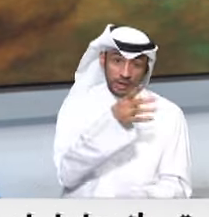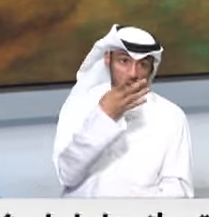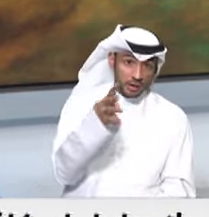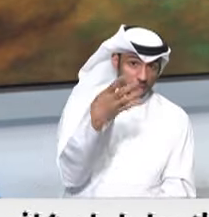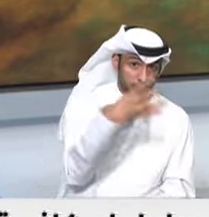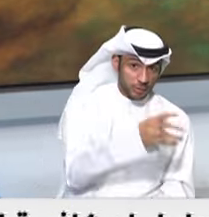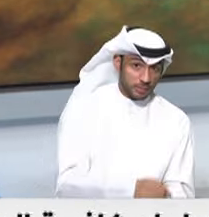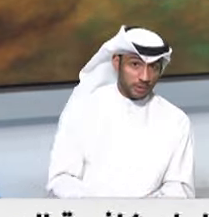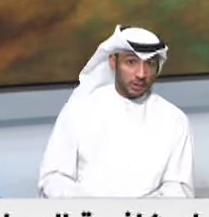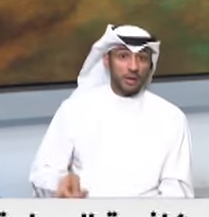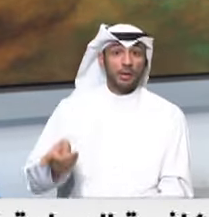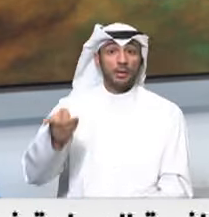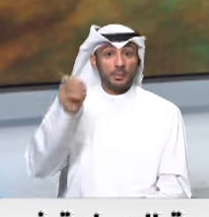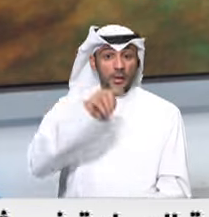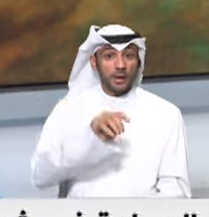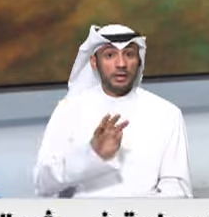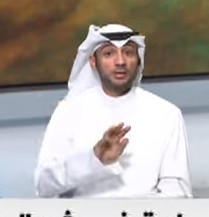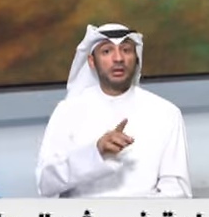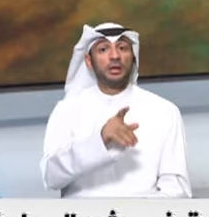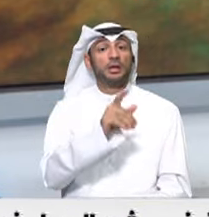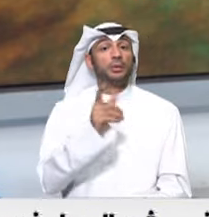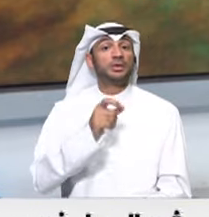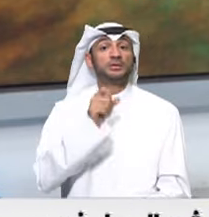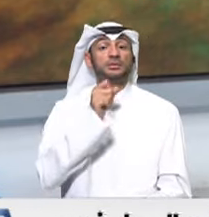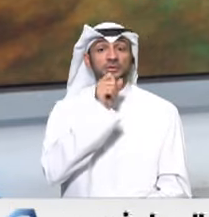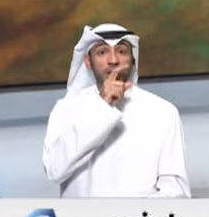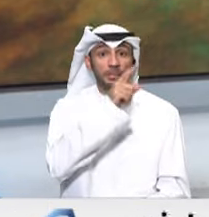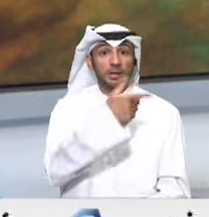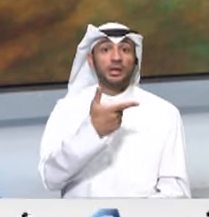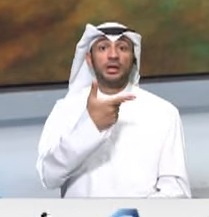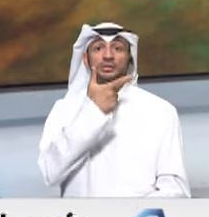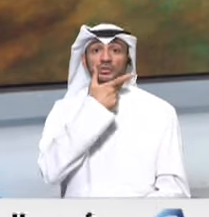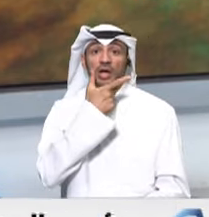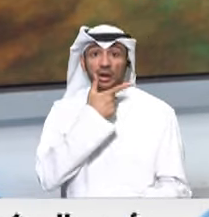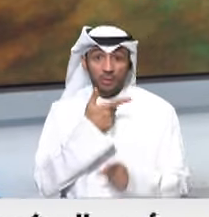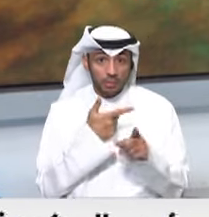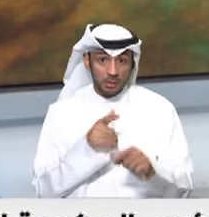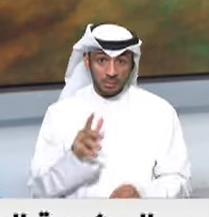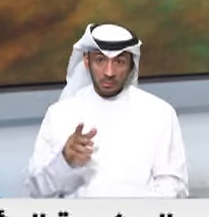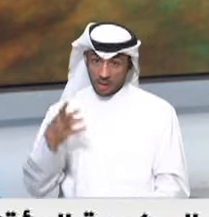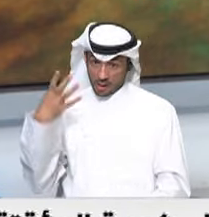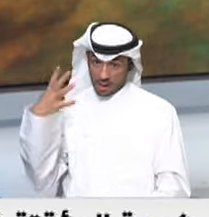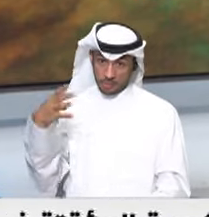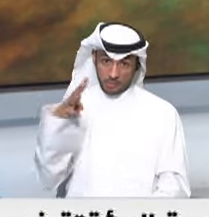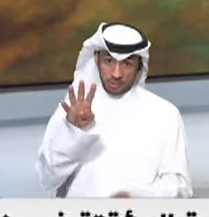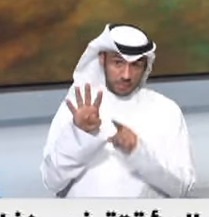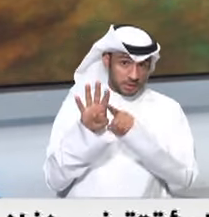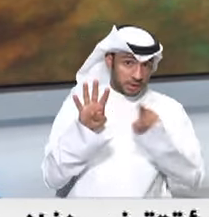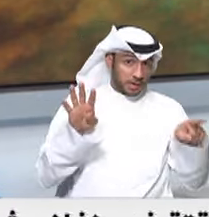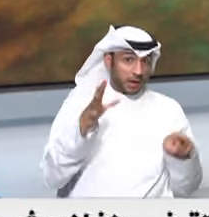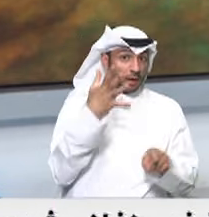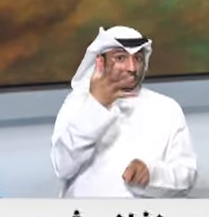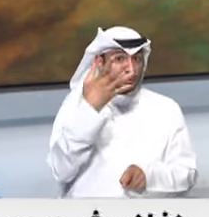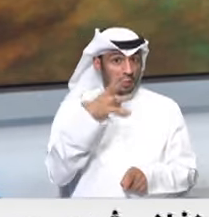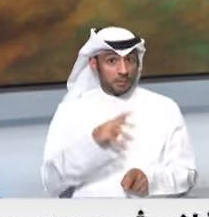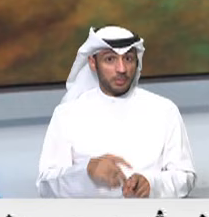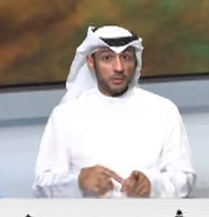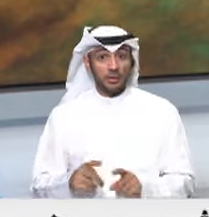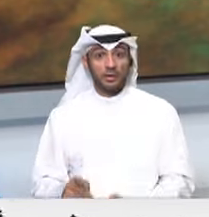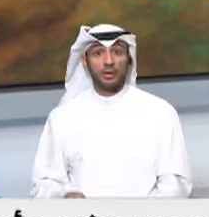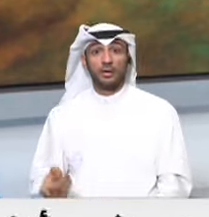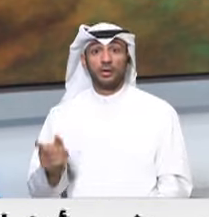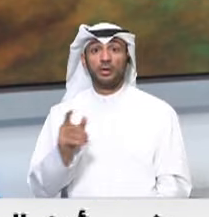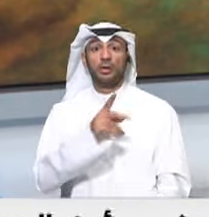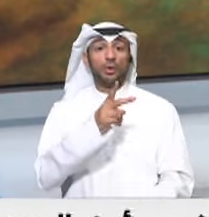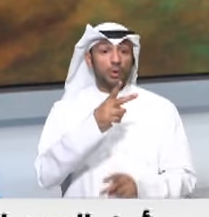السواحل ايضا السالميه سلوى درجات الحراره تتراوح ما بين ال 44 الى 45 درجه مئويه لكنها ترتفع